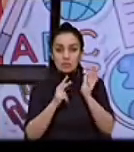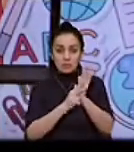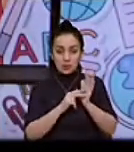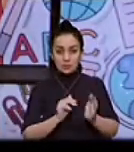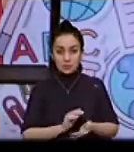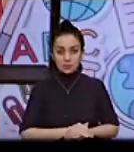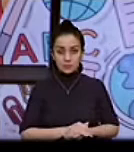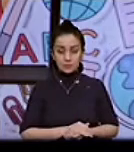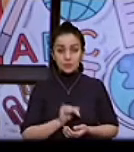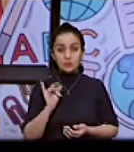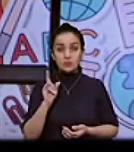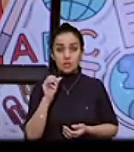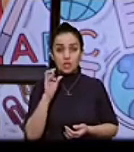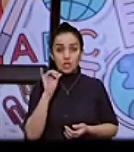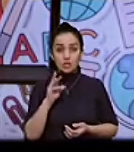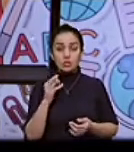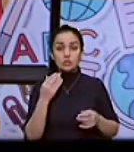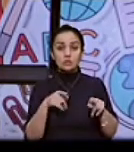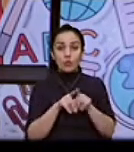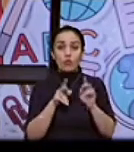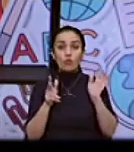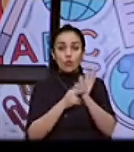3 части из 8. Значит,